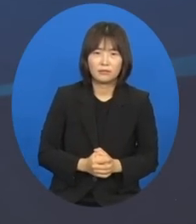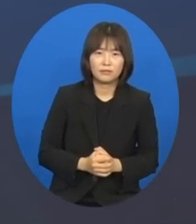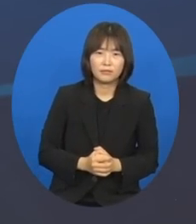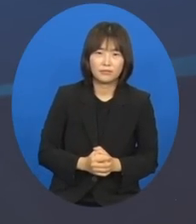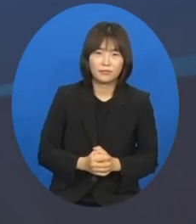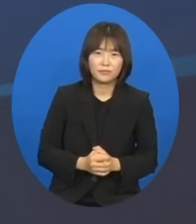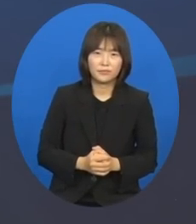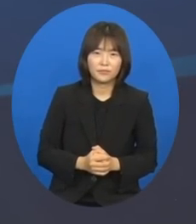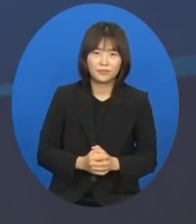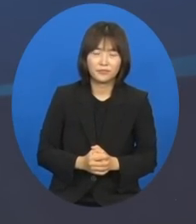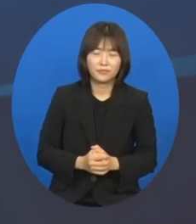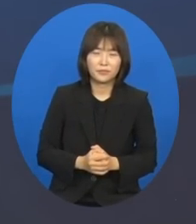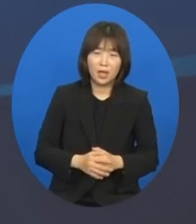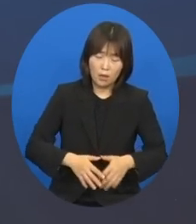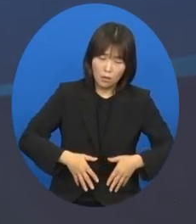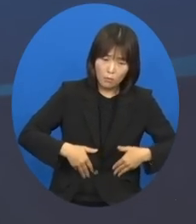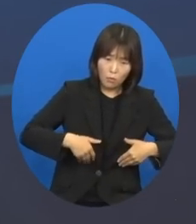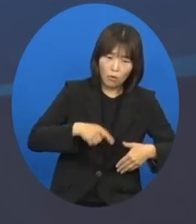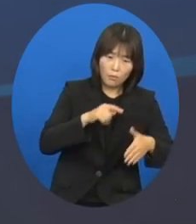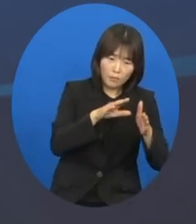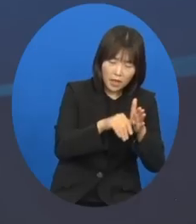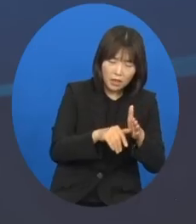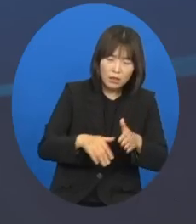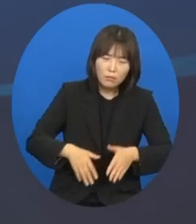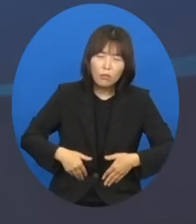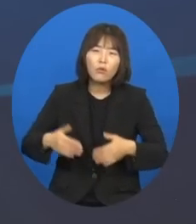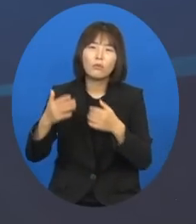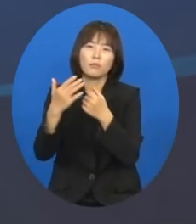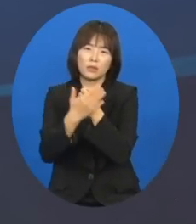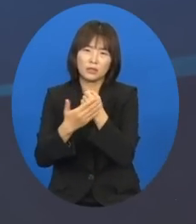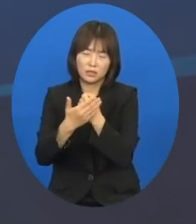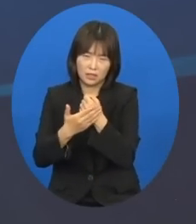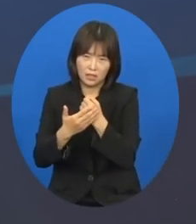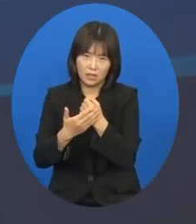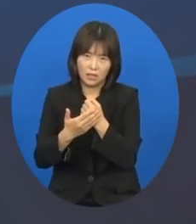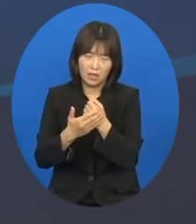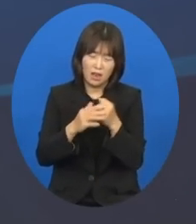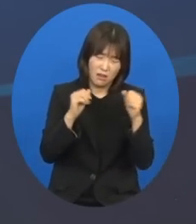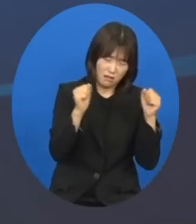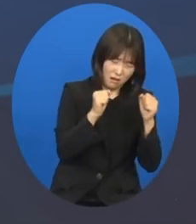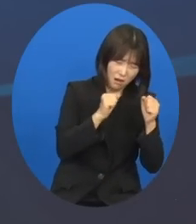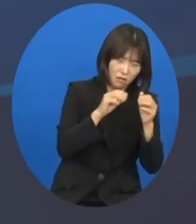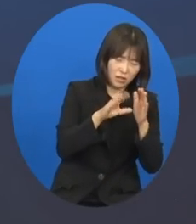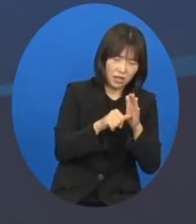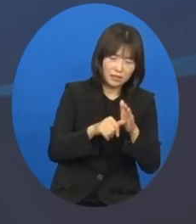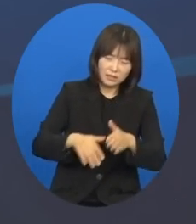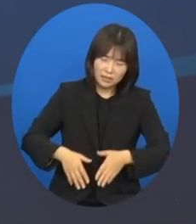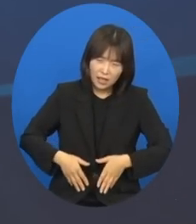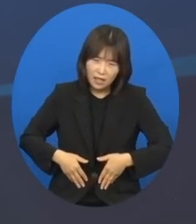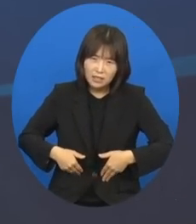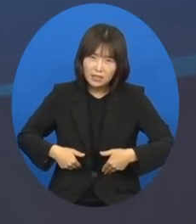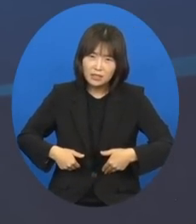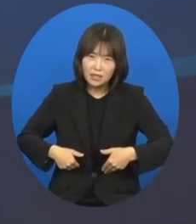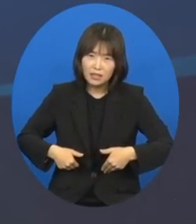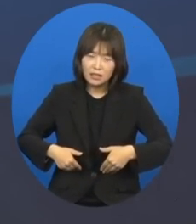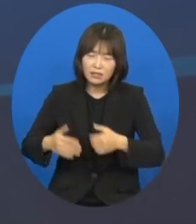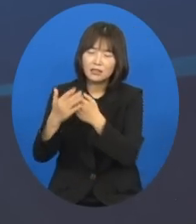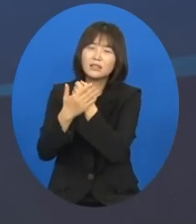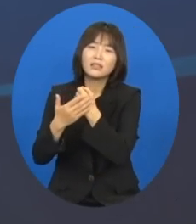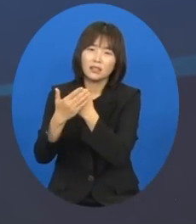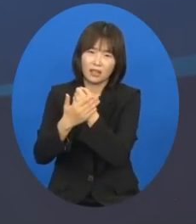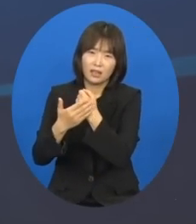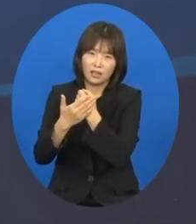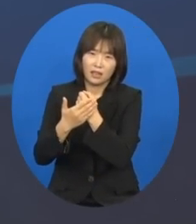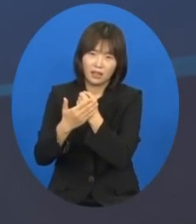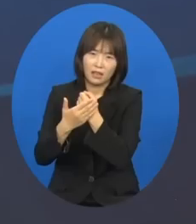외로움과 을에는 가을의 은혜 추운 겨울에는 핫한 옹기로 다가오는 겨울의 은혜가 때를